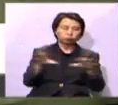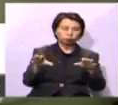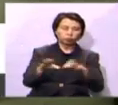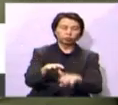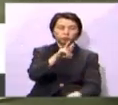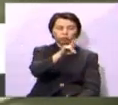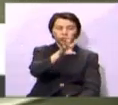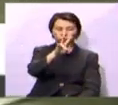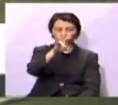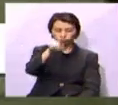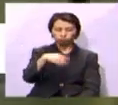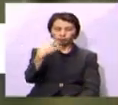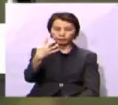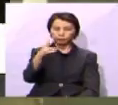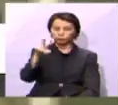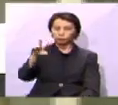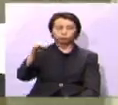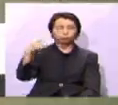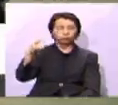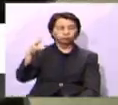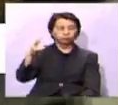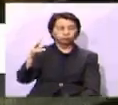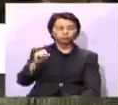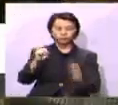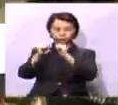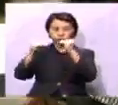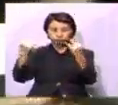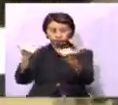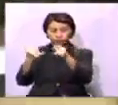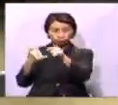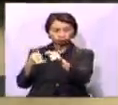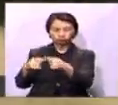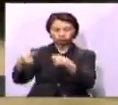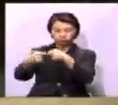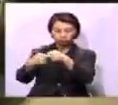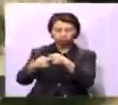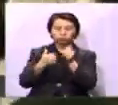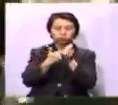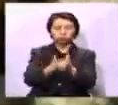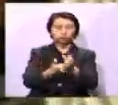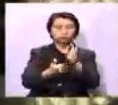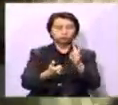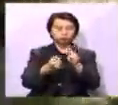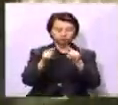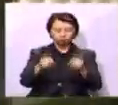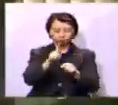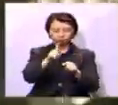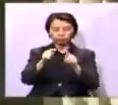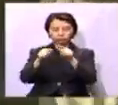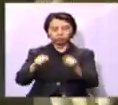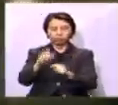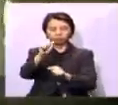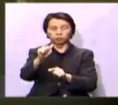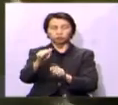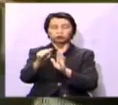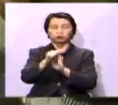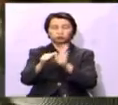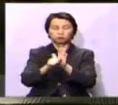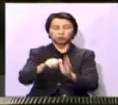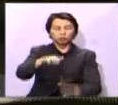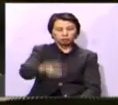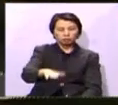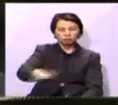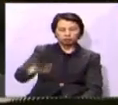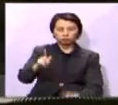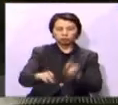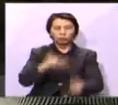pada 27 April 2017 lalu. Syarikat berkenaan didakwa mengikut Seksyen 6-1-A Akta Kanak-Kanak